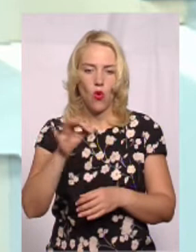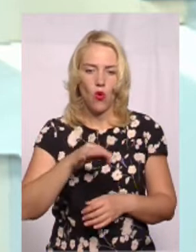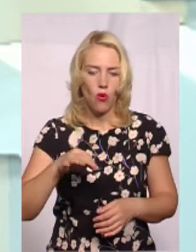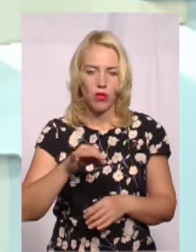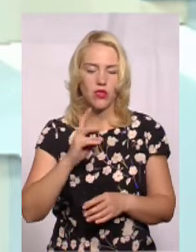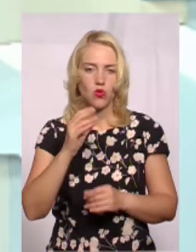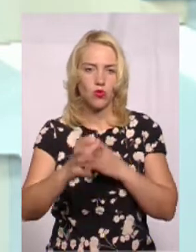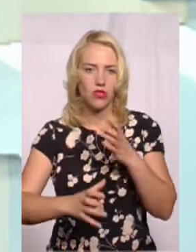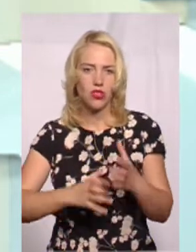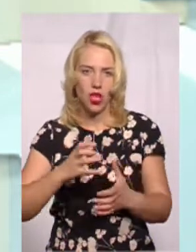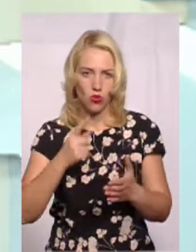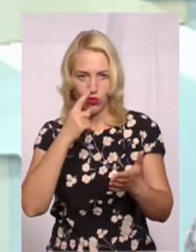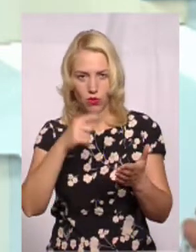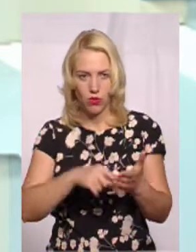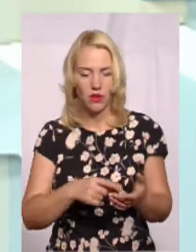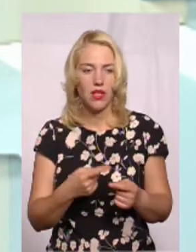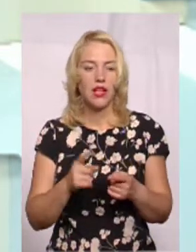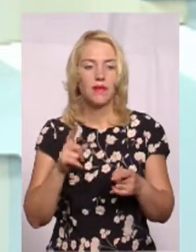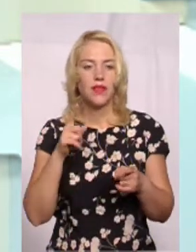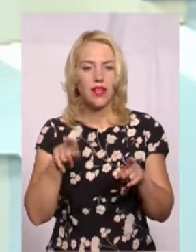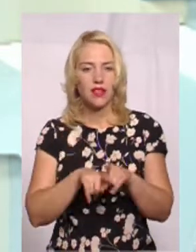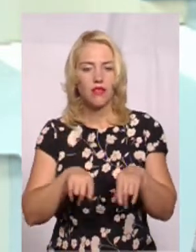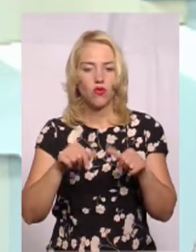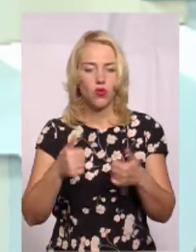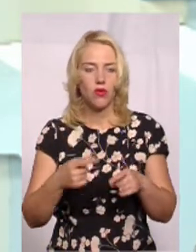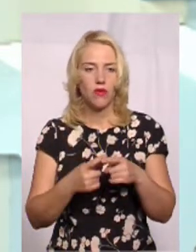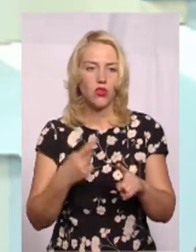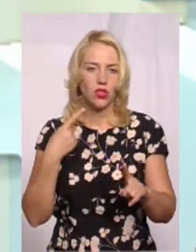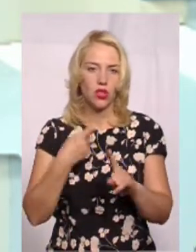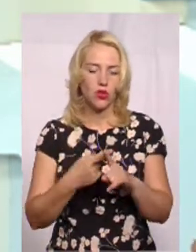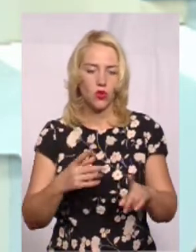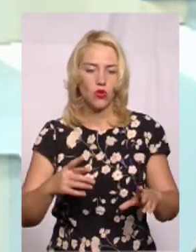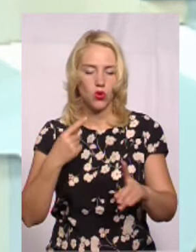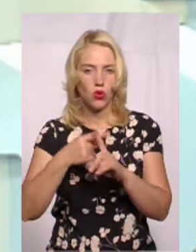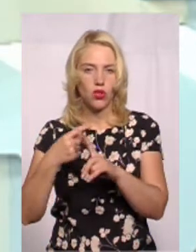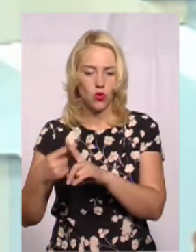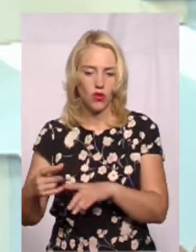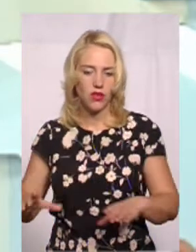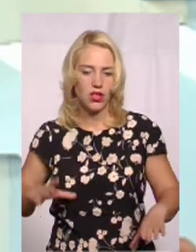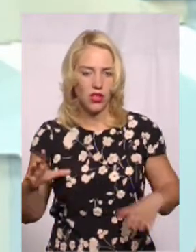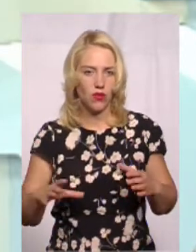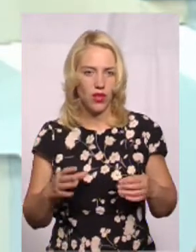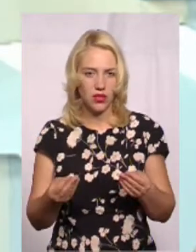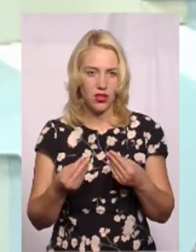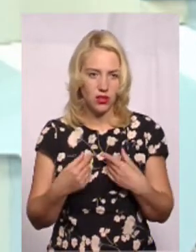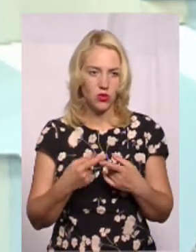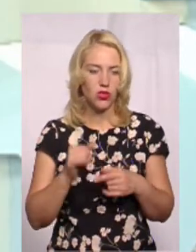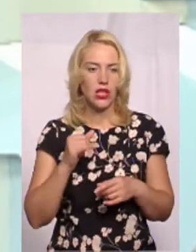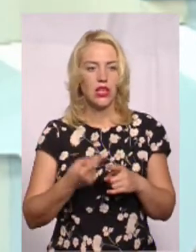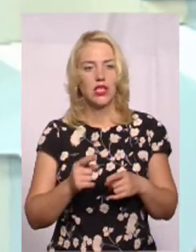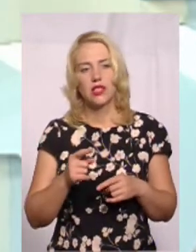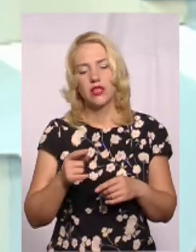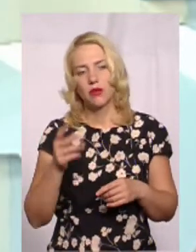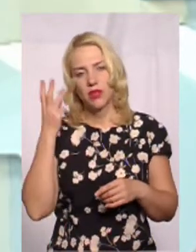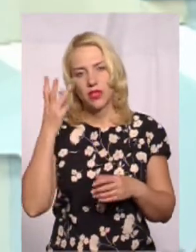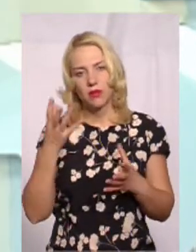певно, міжнародну. Тобто, ми бачимо, що такі форми, вони, по-перше, це дають додаткові тренування, це дуже класно, тому що в нашій інтернет-олімпіаді цій